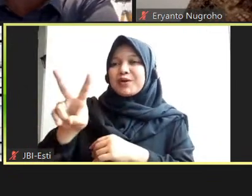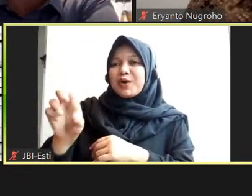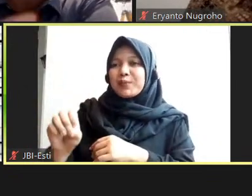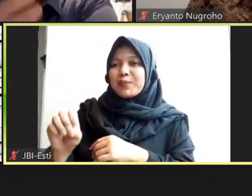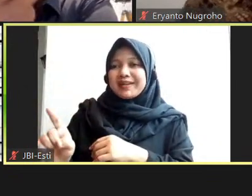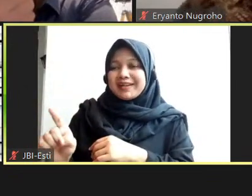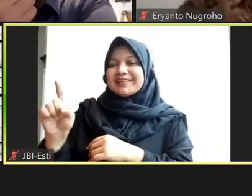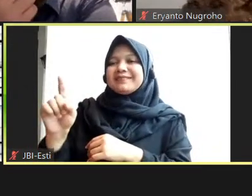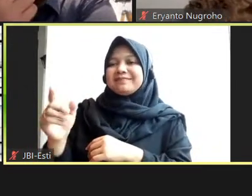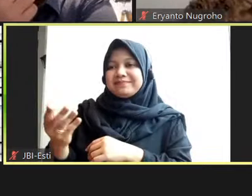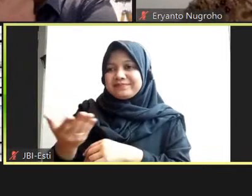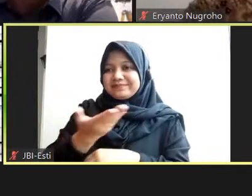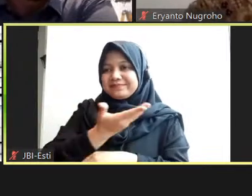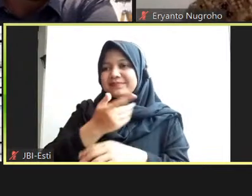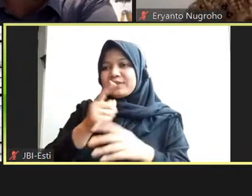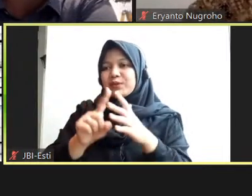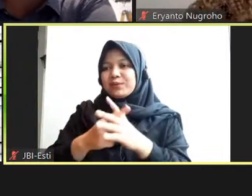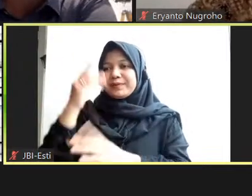Eri, silakan.